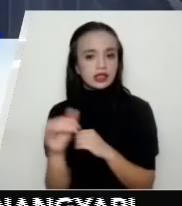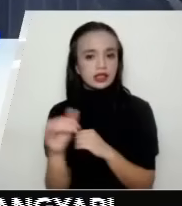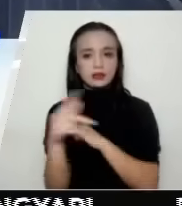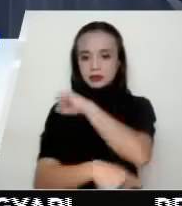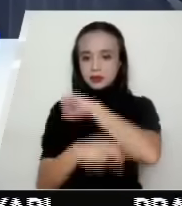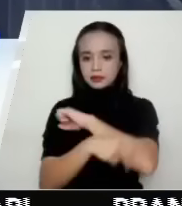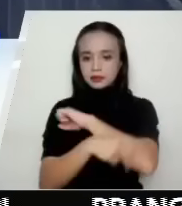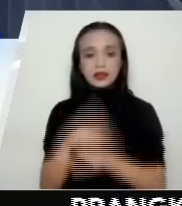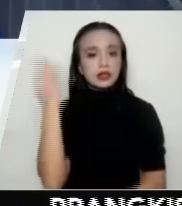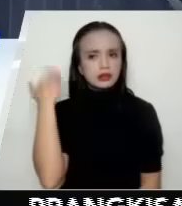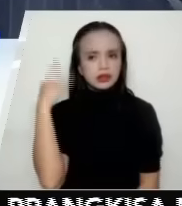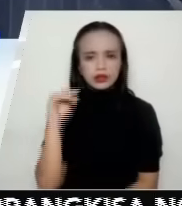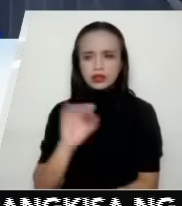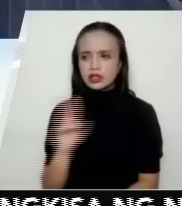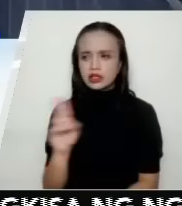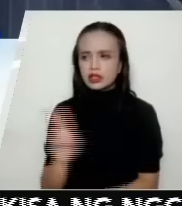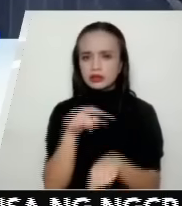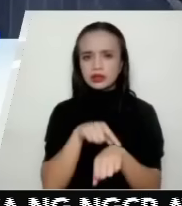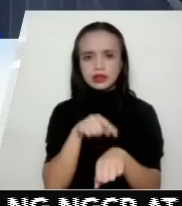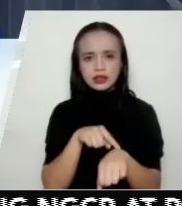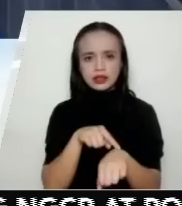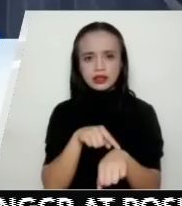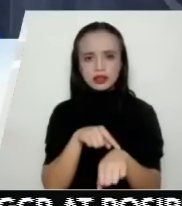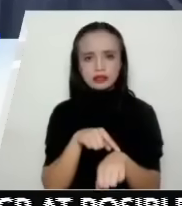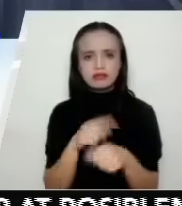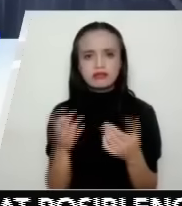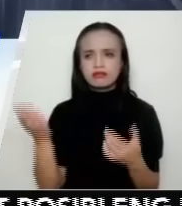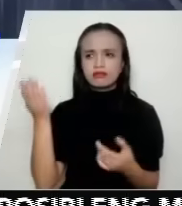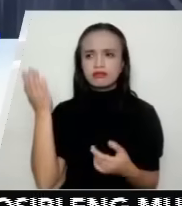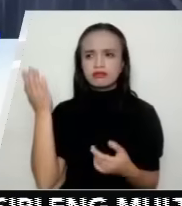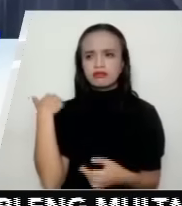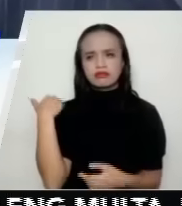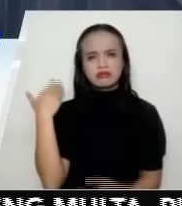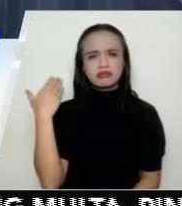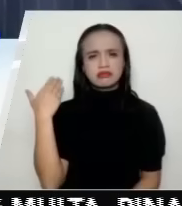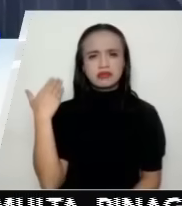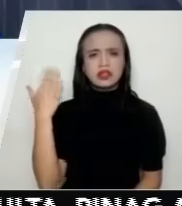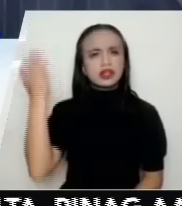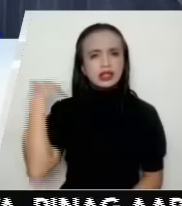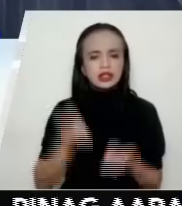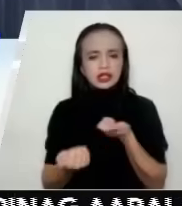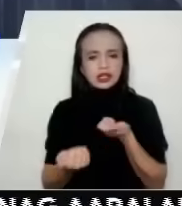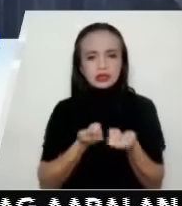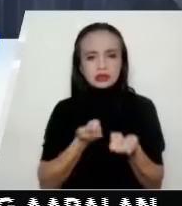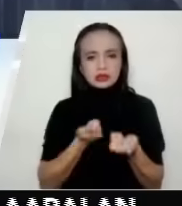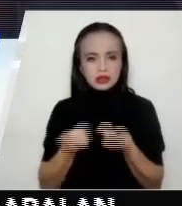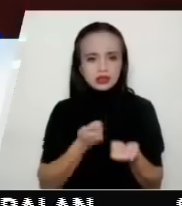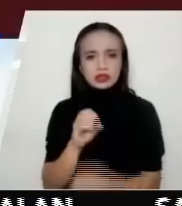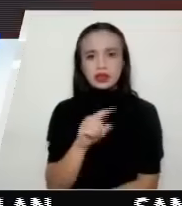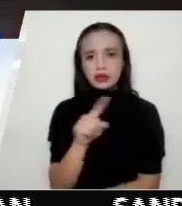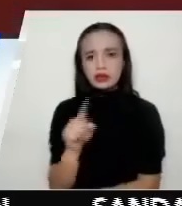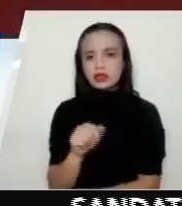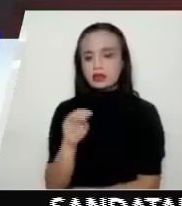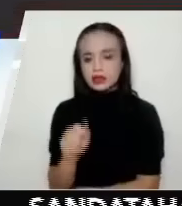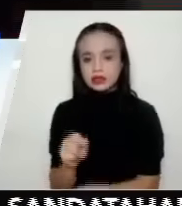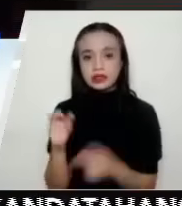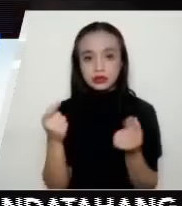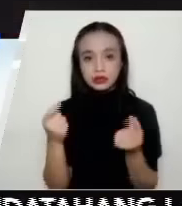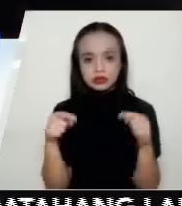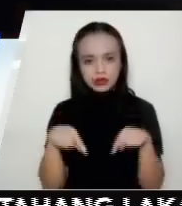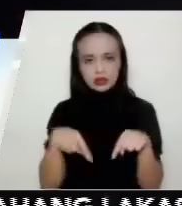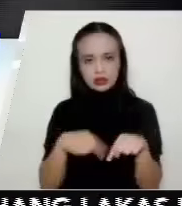ng, panahon pa ng nakaraan pa ng mga administrasyon sa Ozamis. So, nagtago siya rito. Isang